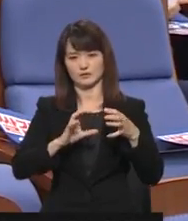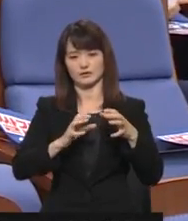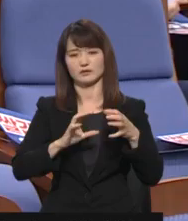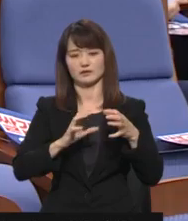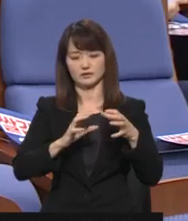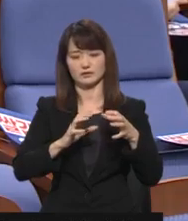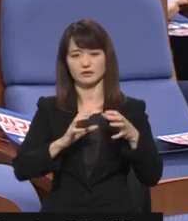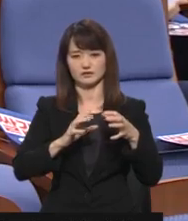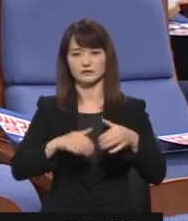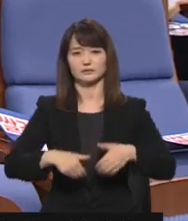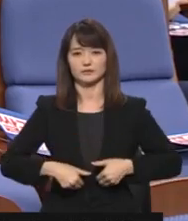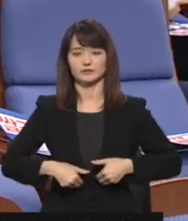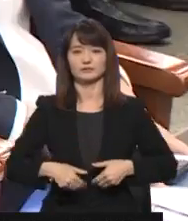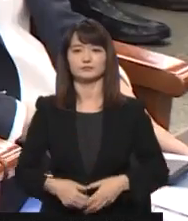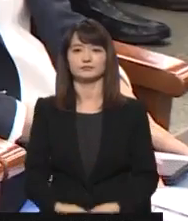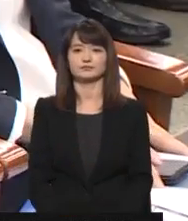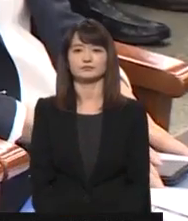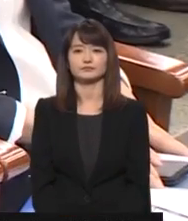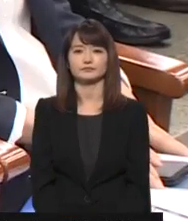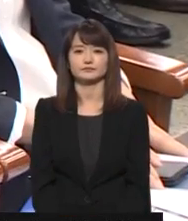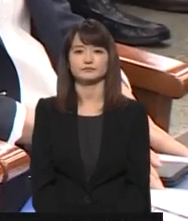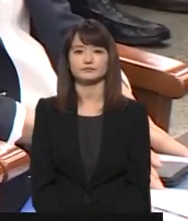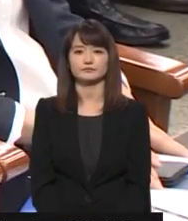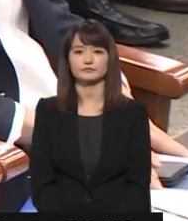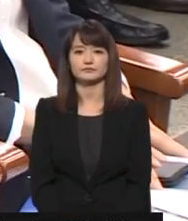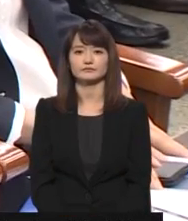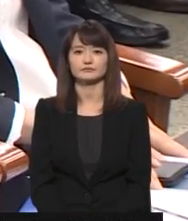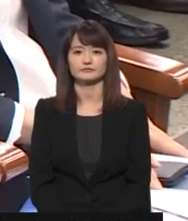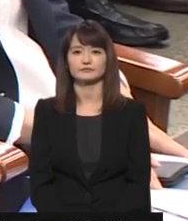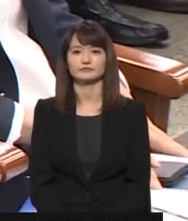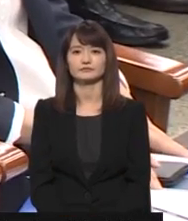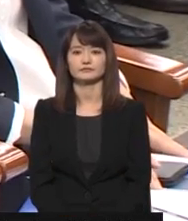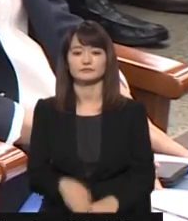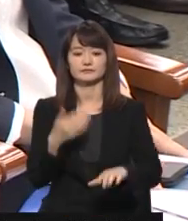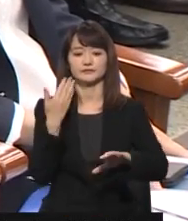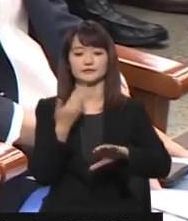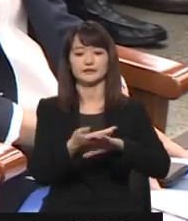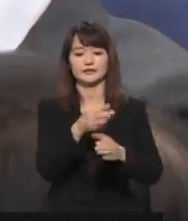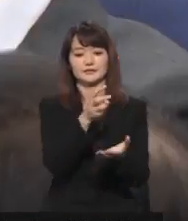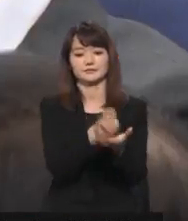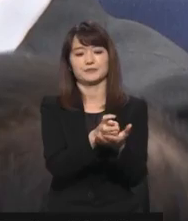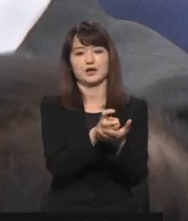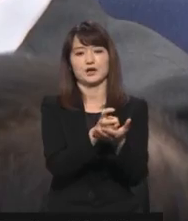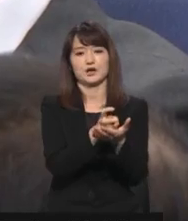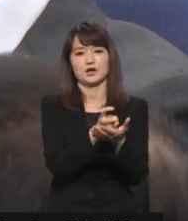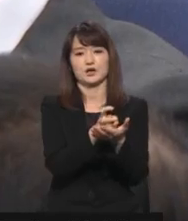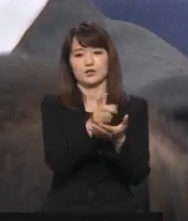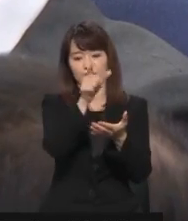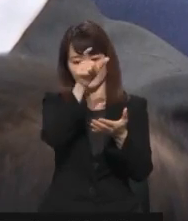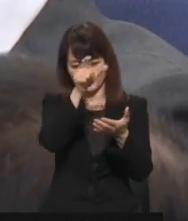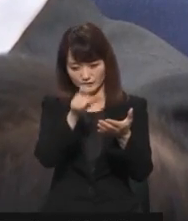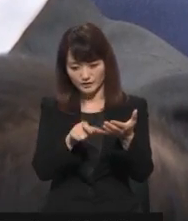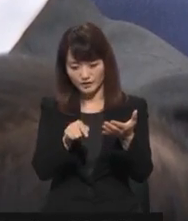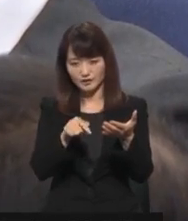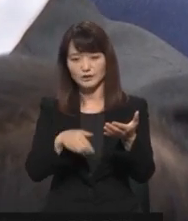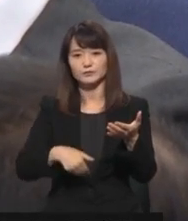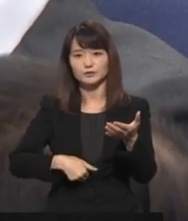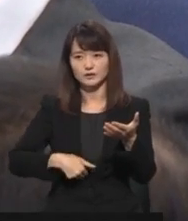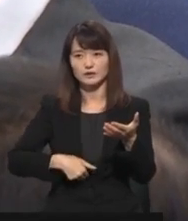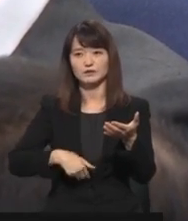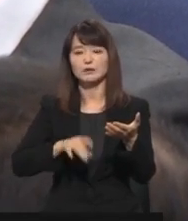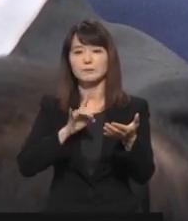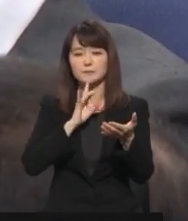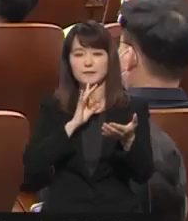고민하신 것 같구요 다만 이제 다른 이 필요한 조황 들에 대한 다원 1 개정 만 진행하게 될 것으로